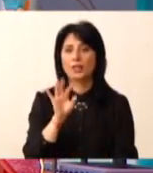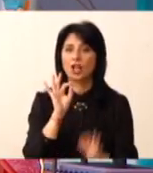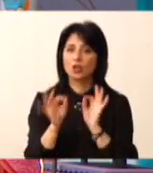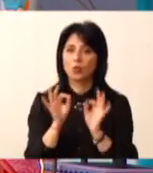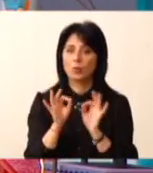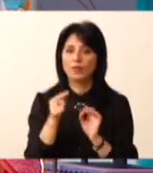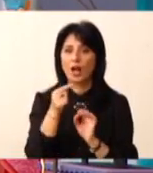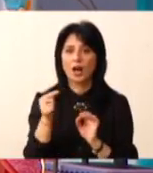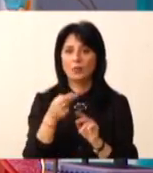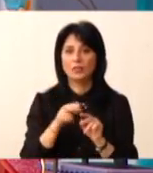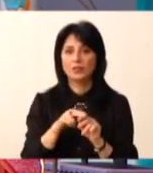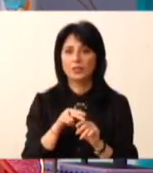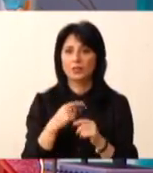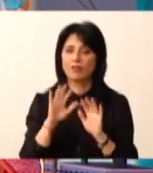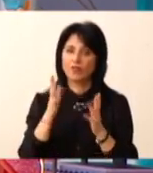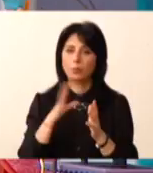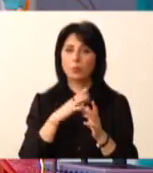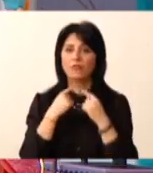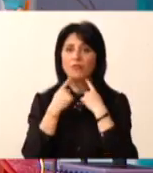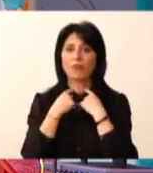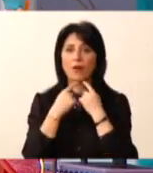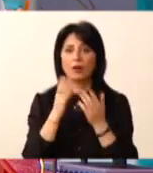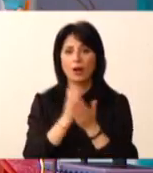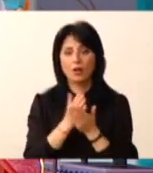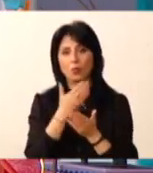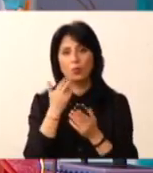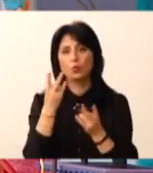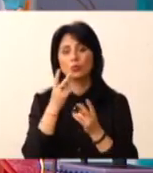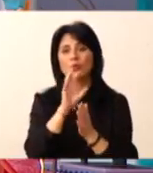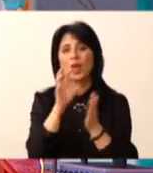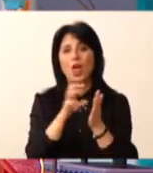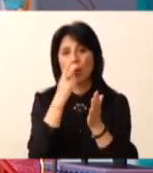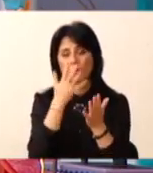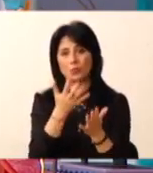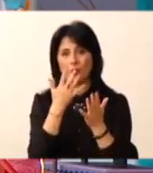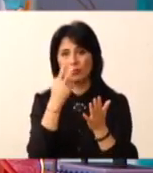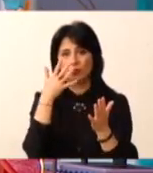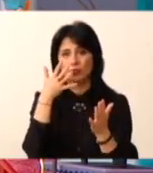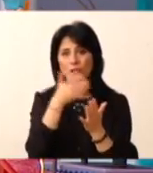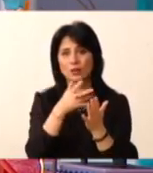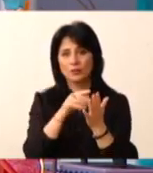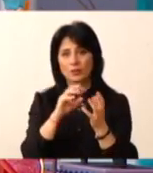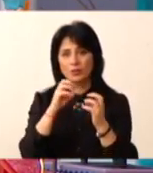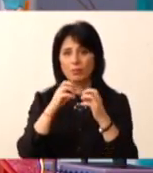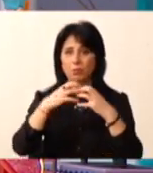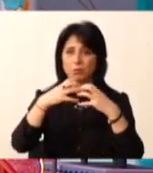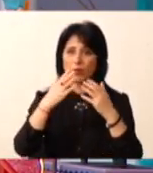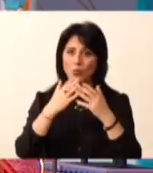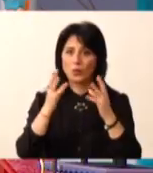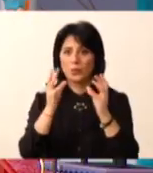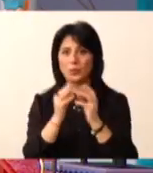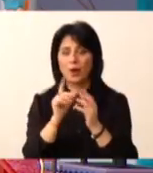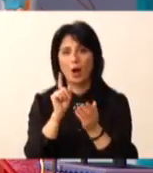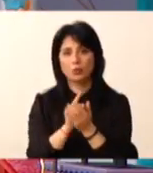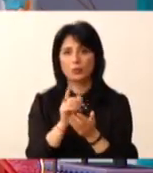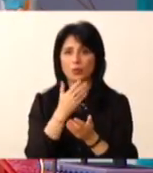ნორმალური არ გამორიცხავს იმას, რომ არ არის სტრუქტურული ცვლილება ფარისებრ ჯირკვლაში და ექოსკოპიურად დადგენილი სტრუქტურული ცვლილებები ყოველთვის არ